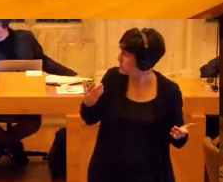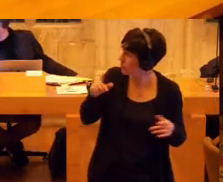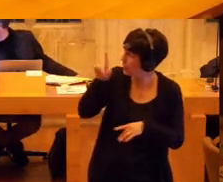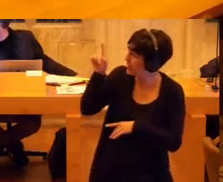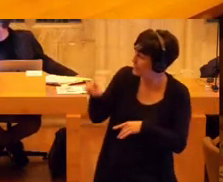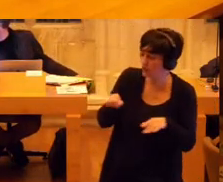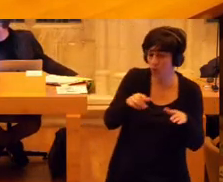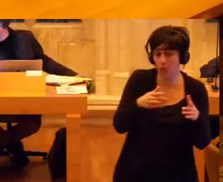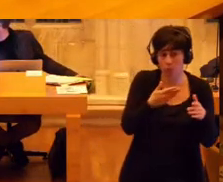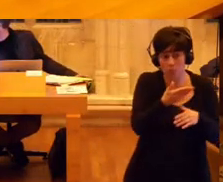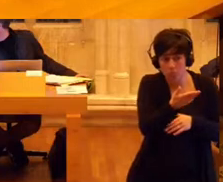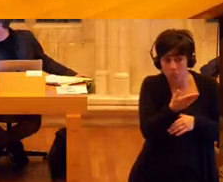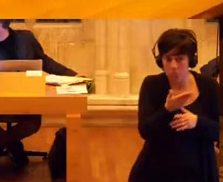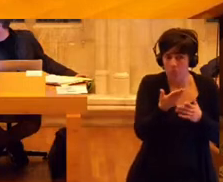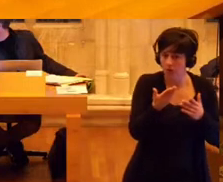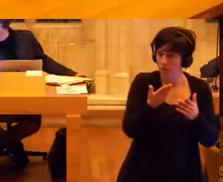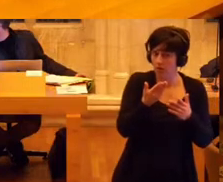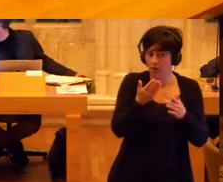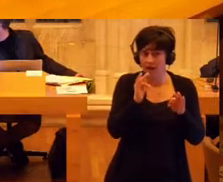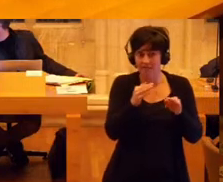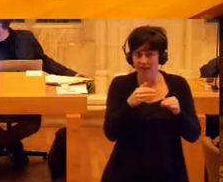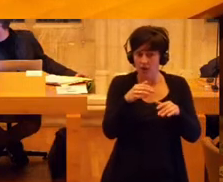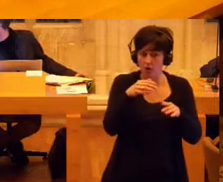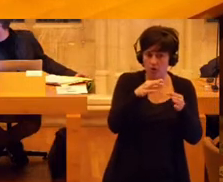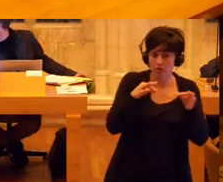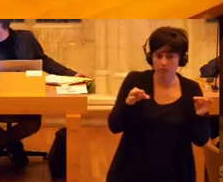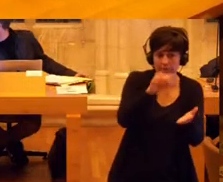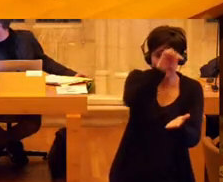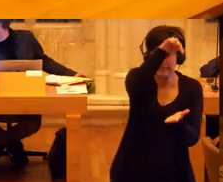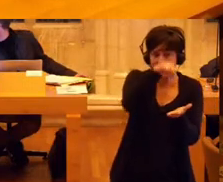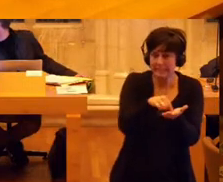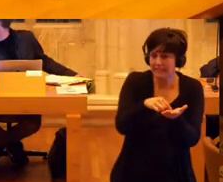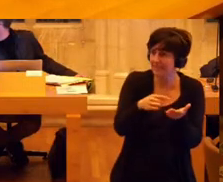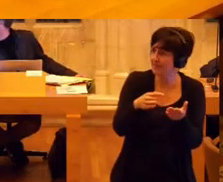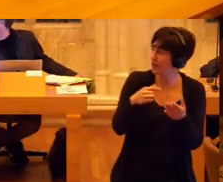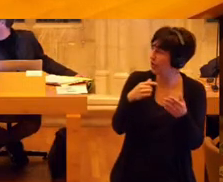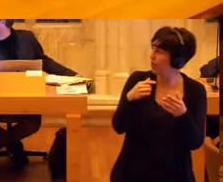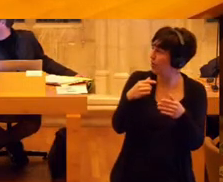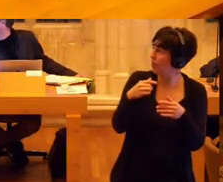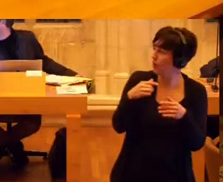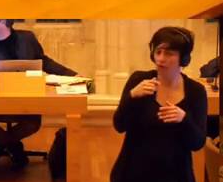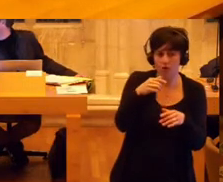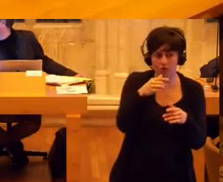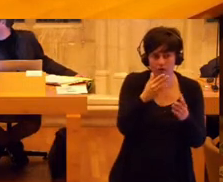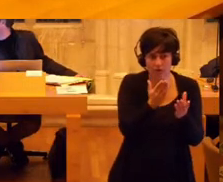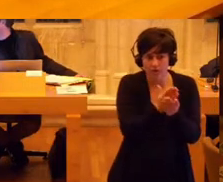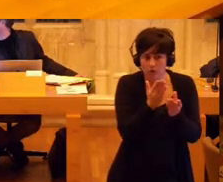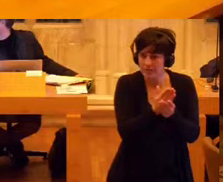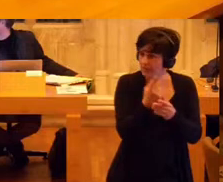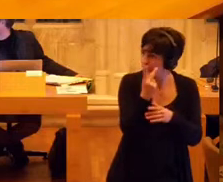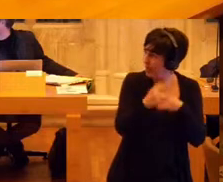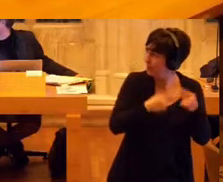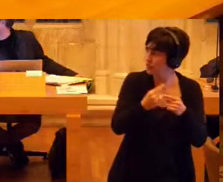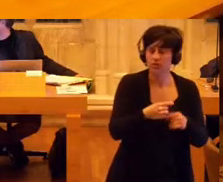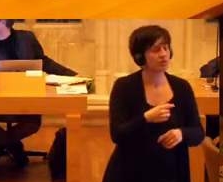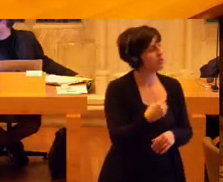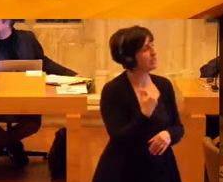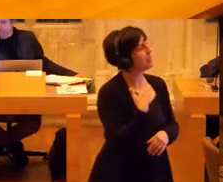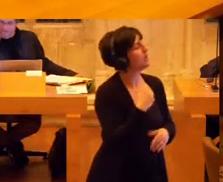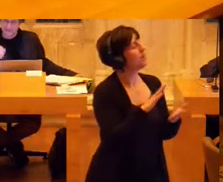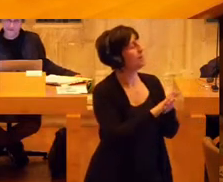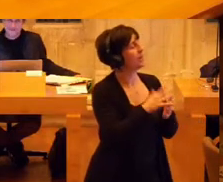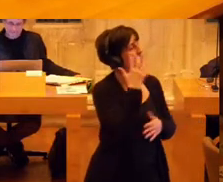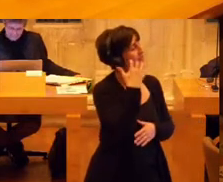le dossier, justement, par rapport à leurs locaux. Ôtez-moi d'un doute, Madame Nagnan. Est-ce que vous étiez dans la salle il y a 30 secondes ?